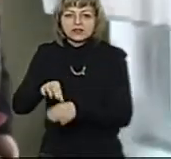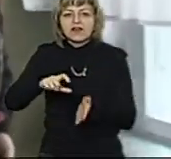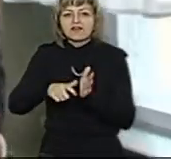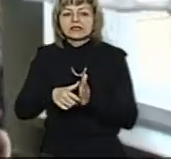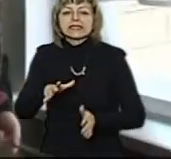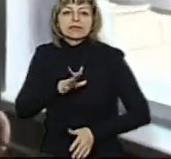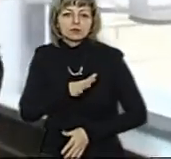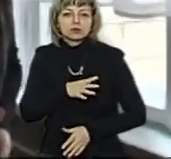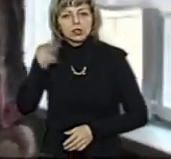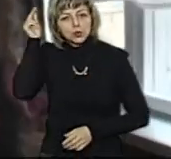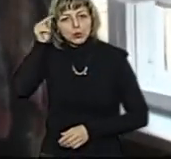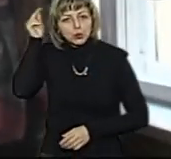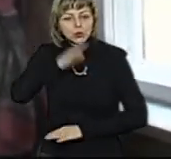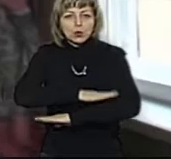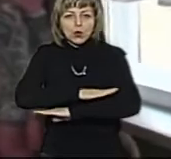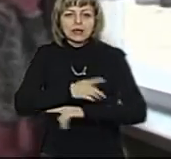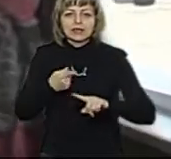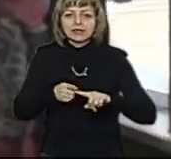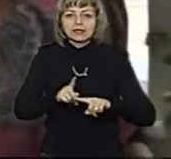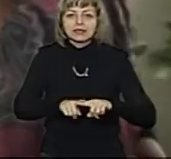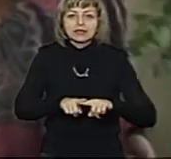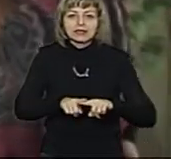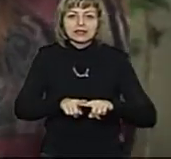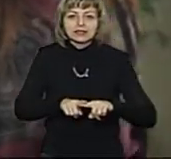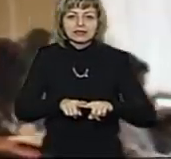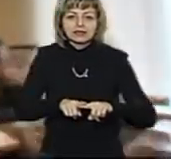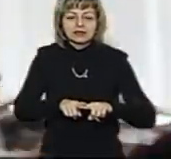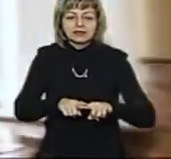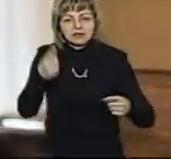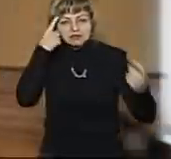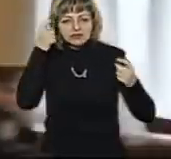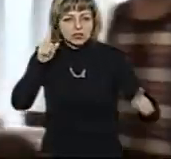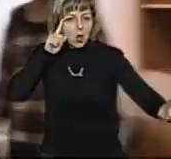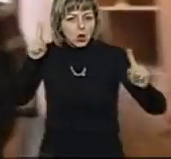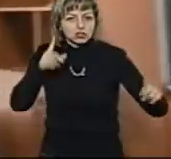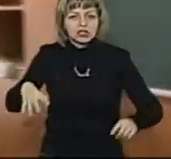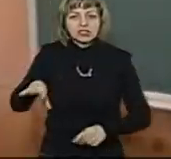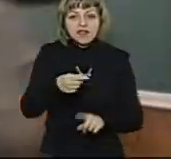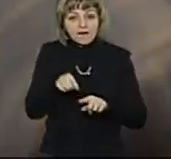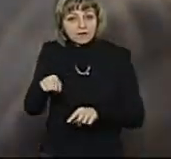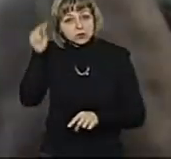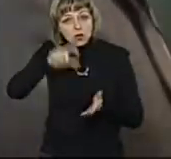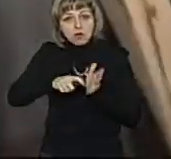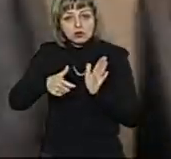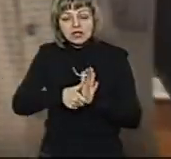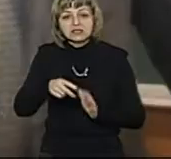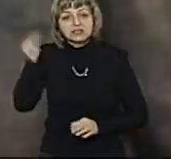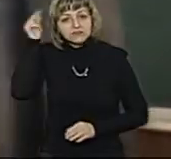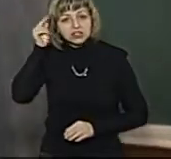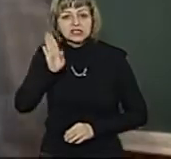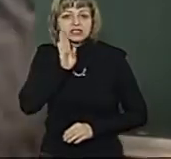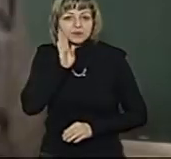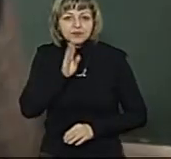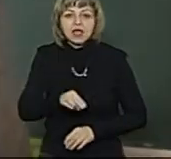минали уроки. Це була звістка, яка ошелешила всіх. Саме в цьому класі навчалася Юля.